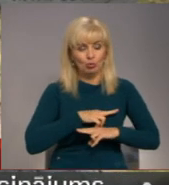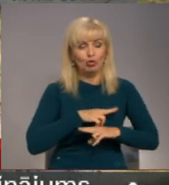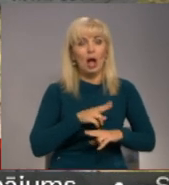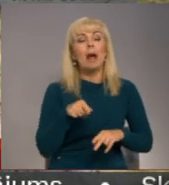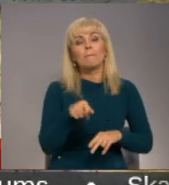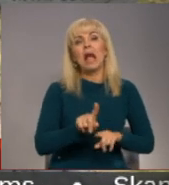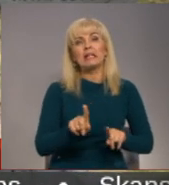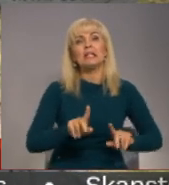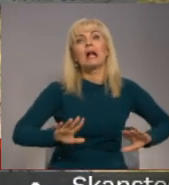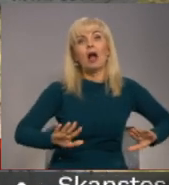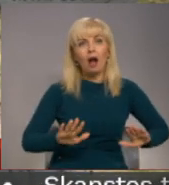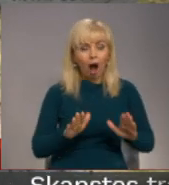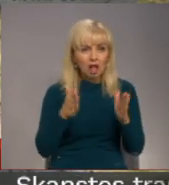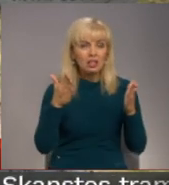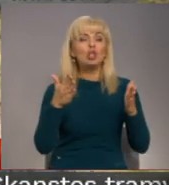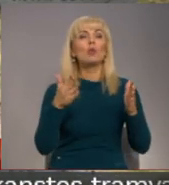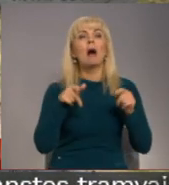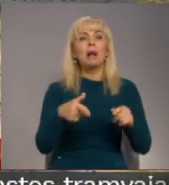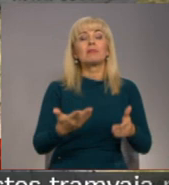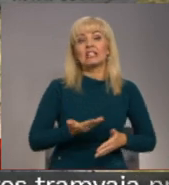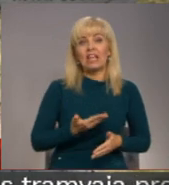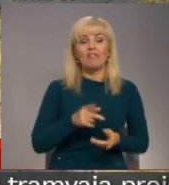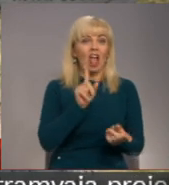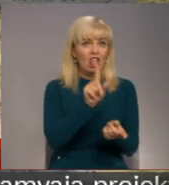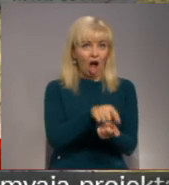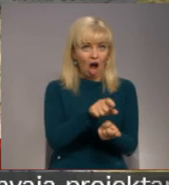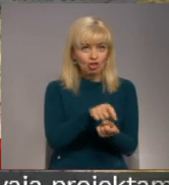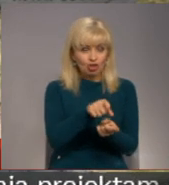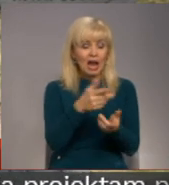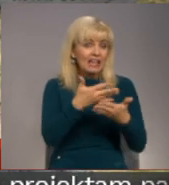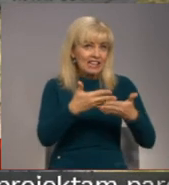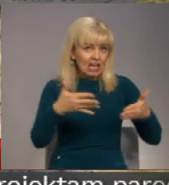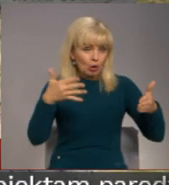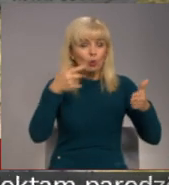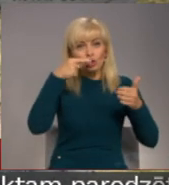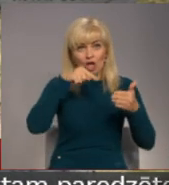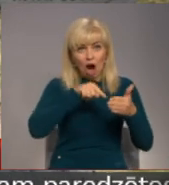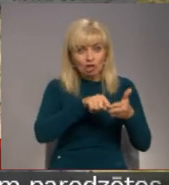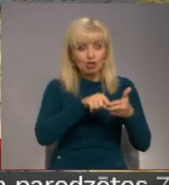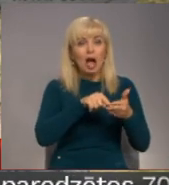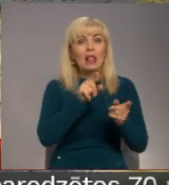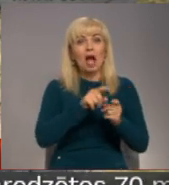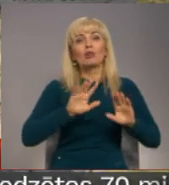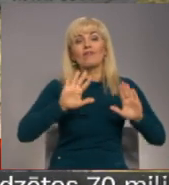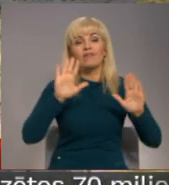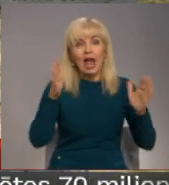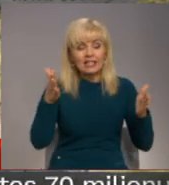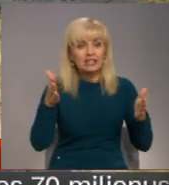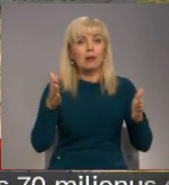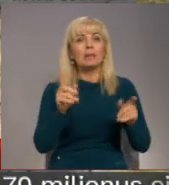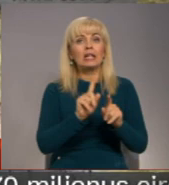Bet ir gadījumi, kad ir dzīvi laši tīklos iekšā, un tad tie laši veiksmīgā kārtā